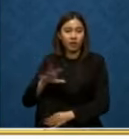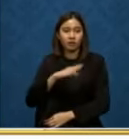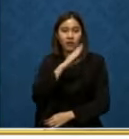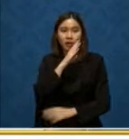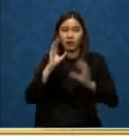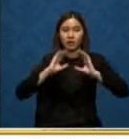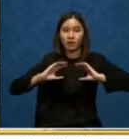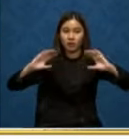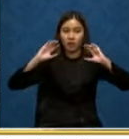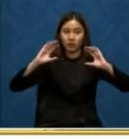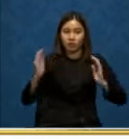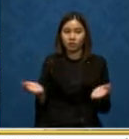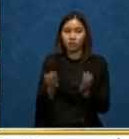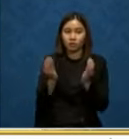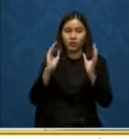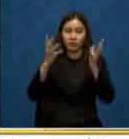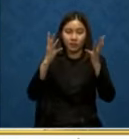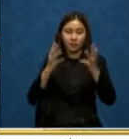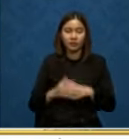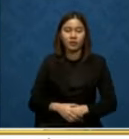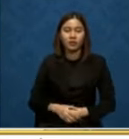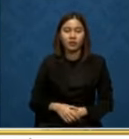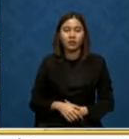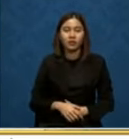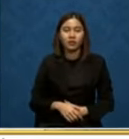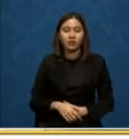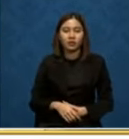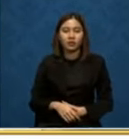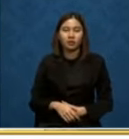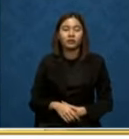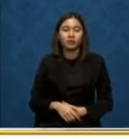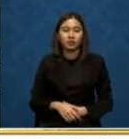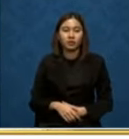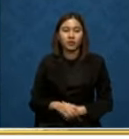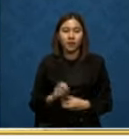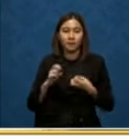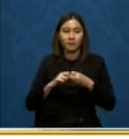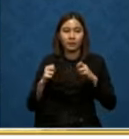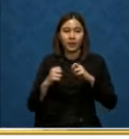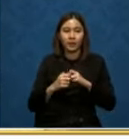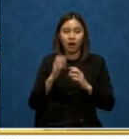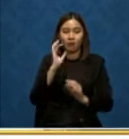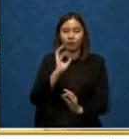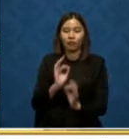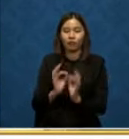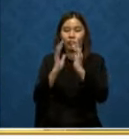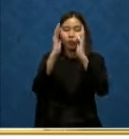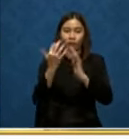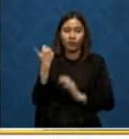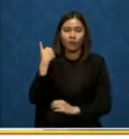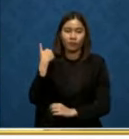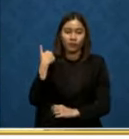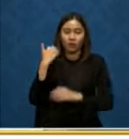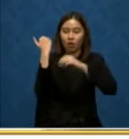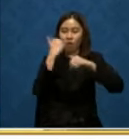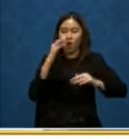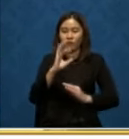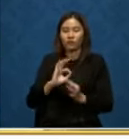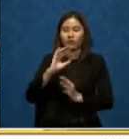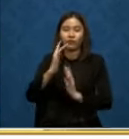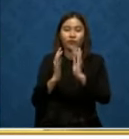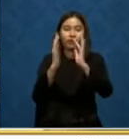รัฐบาลขาดการส่งเสริมให้เกษตรกรตัดอ้อยสดจะทำให้เกิดปัญหาอ้อยไฟไหม้เพิ่มขึ้นซึ่งอ้อยไฟไหม้นั้น